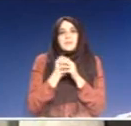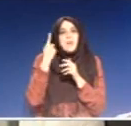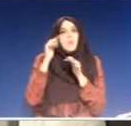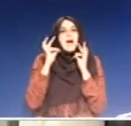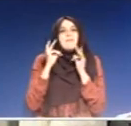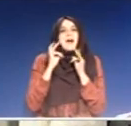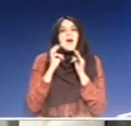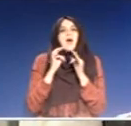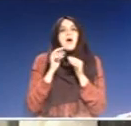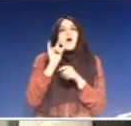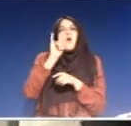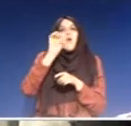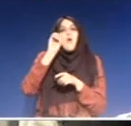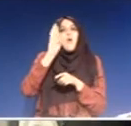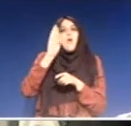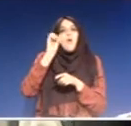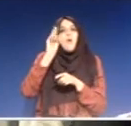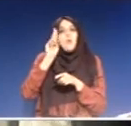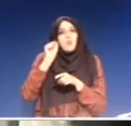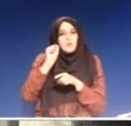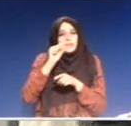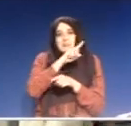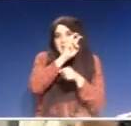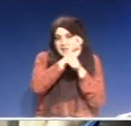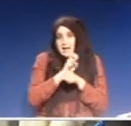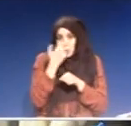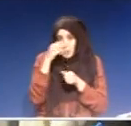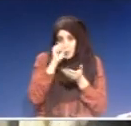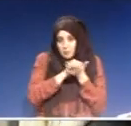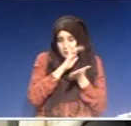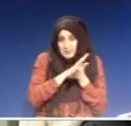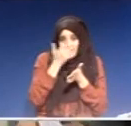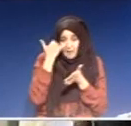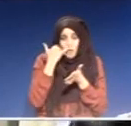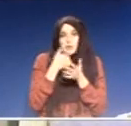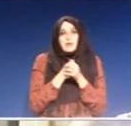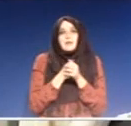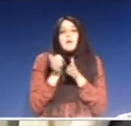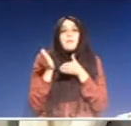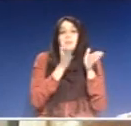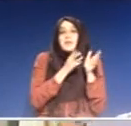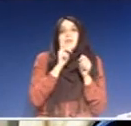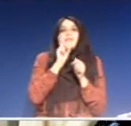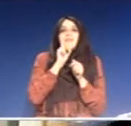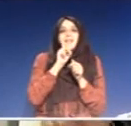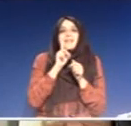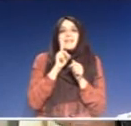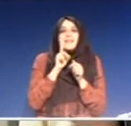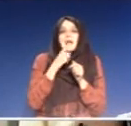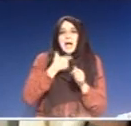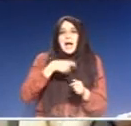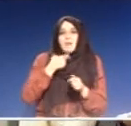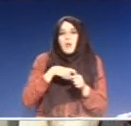نتاع الحبوس سنطرحها ان شاء الله. خليت رقم الهاتف نتاعك نتواصل معك خارج البرنامج. بالنسبه للاخت الجيه